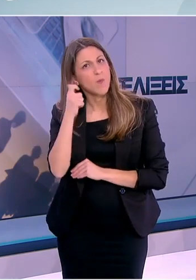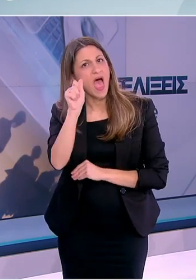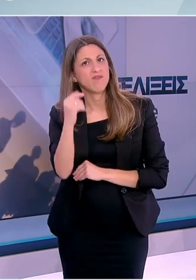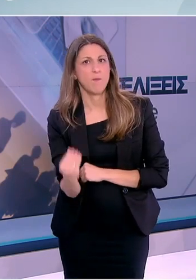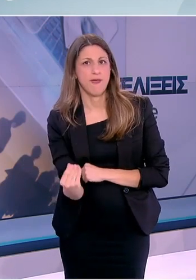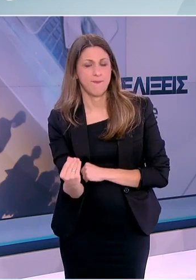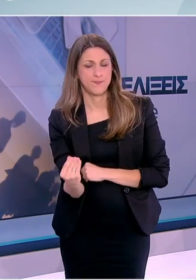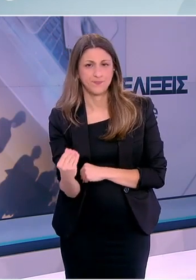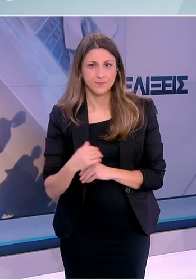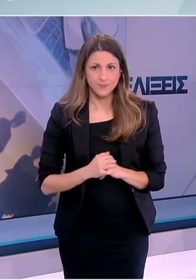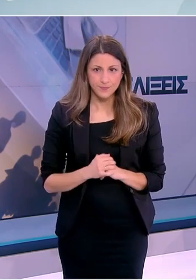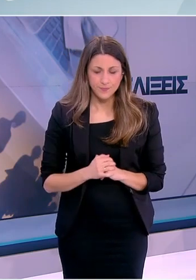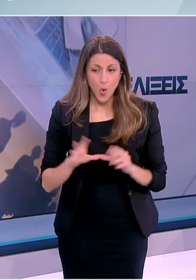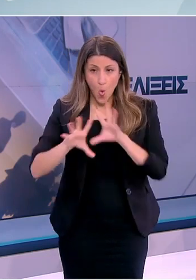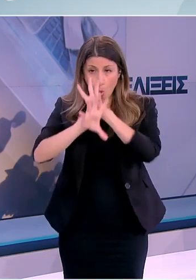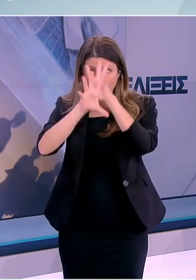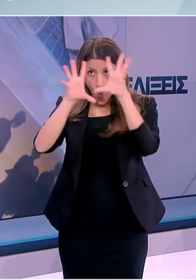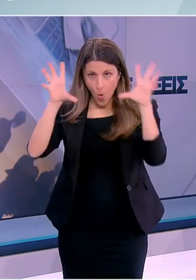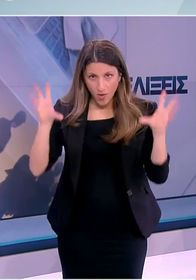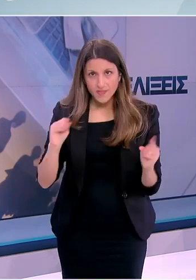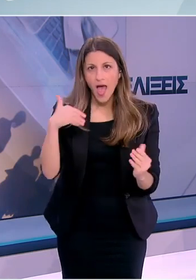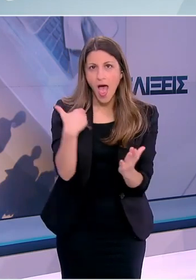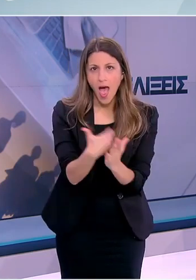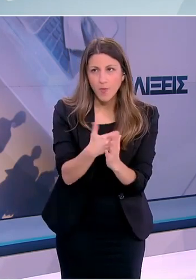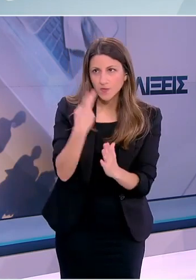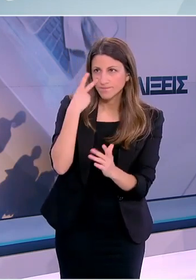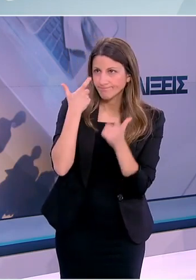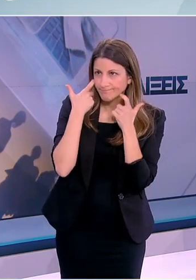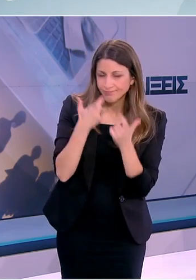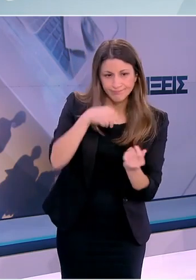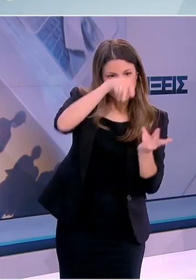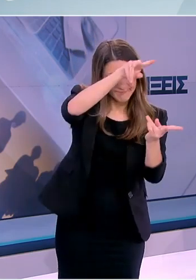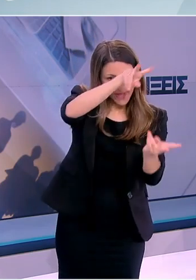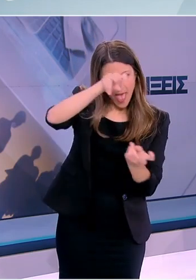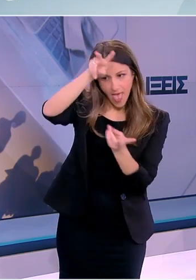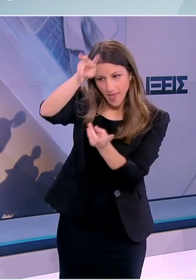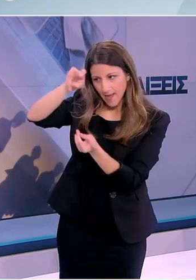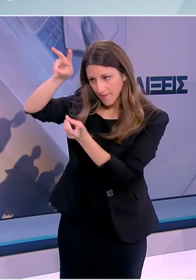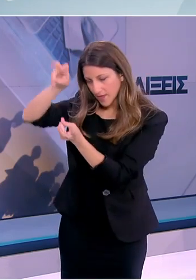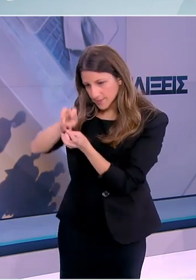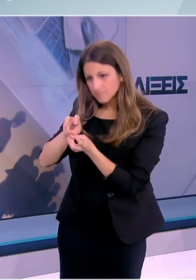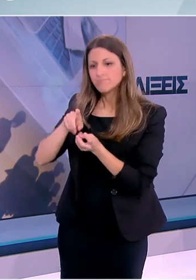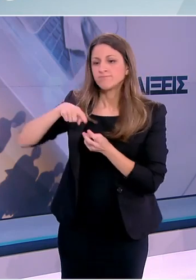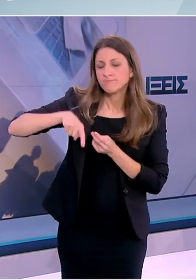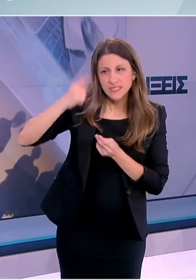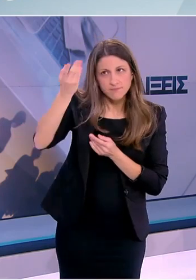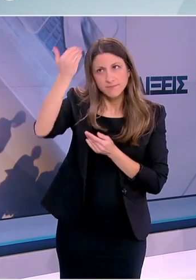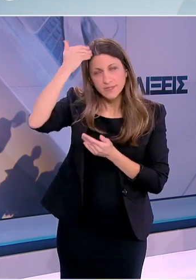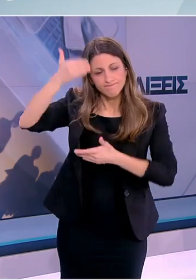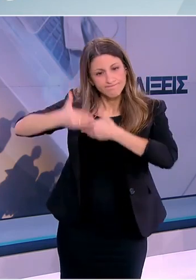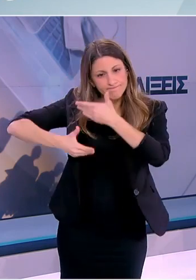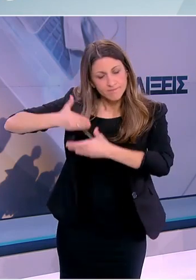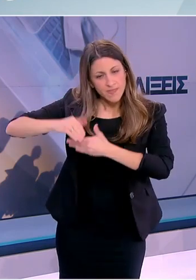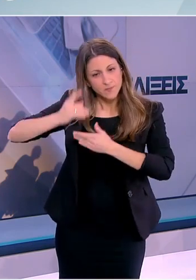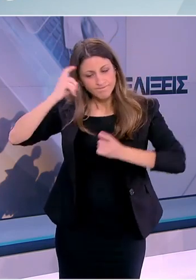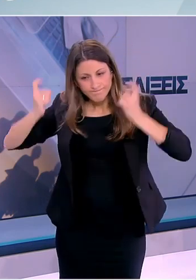παίρνει κανείς μαζί, τα βάζει σε μια, αυτό που λέμε ένα brainstorming, μια διαδικασία σκέψης, ένα